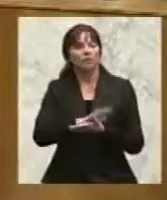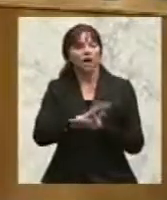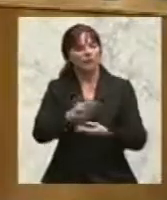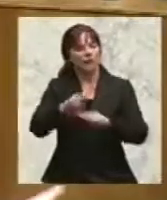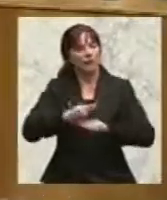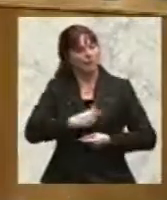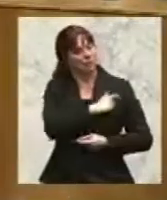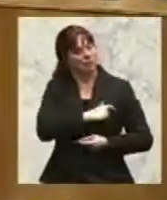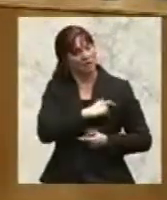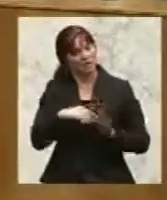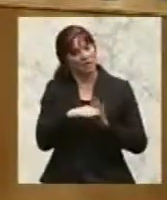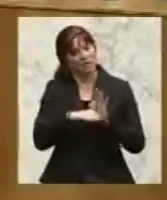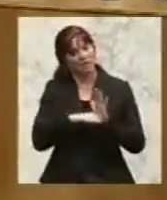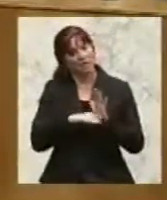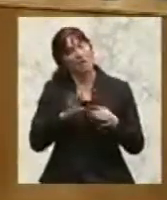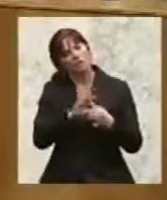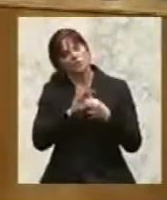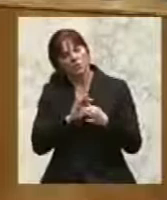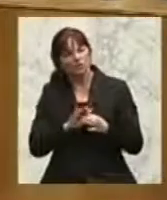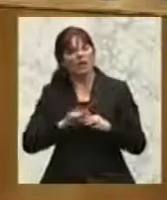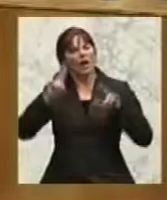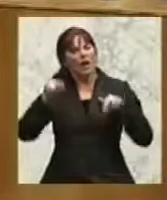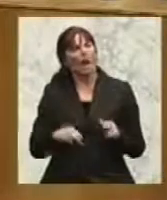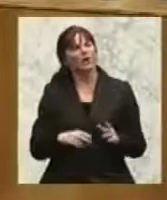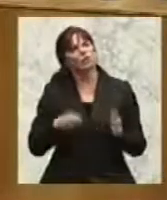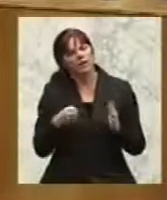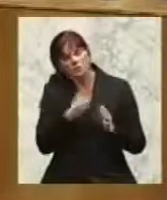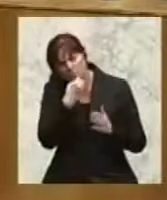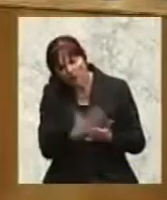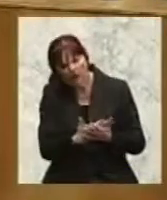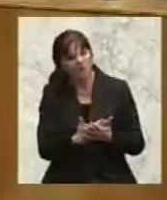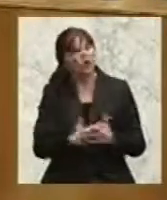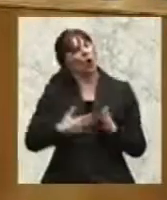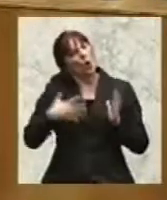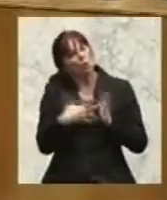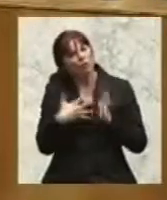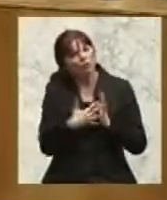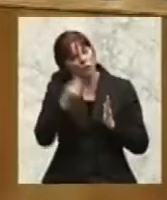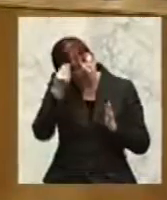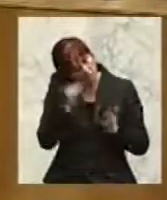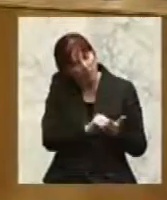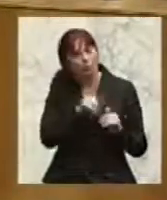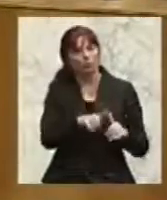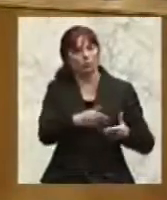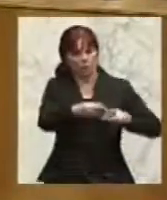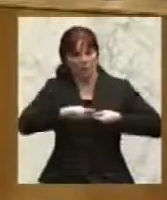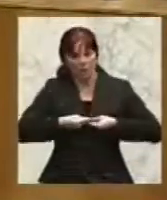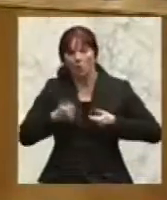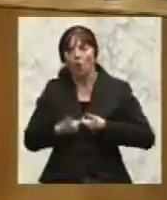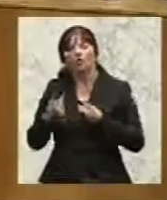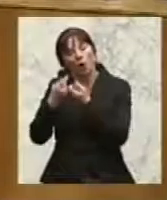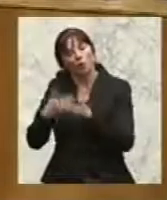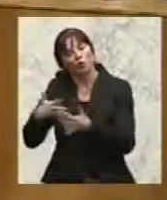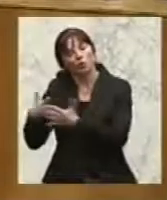übertragen, in die Blickrichtung Rechenschaftsberichte und Prüfungsvermerke entgegenzunehmen, zu kontrollieren und zu veröffentlichen, Wirtschaftsprüfer zu